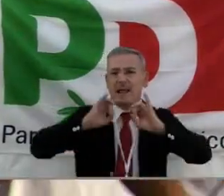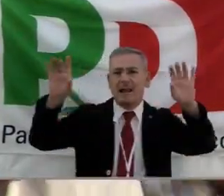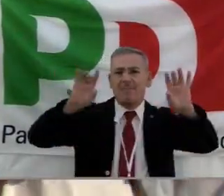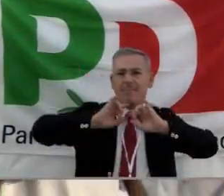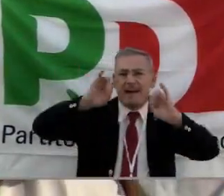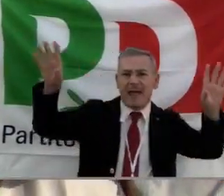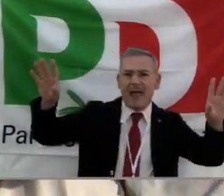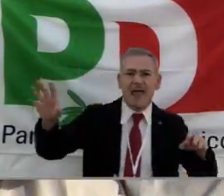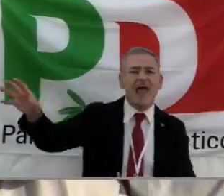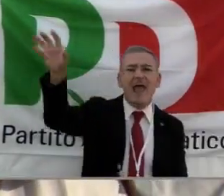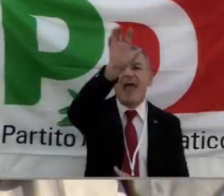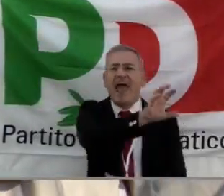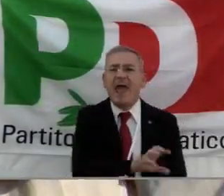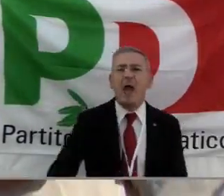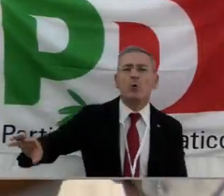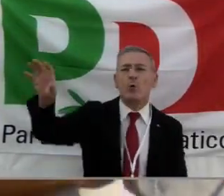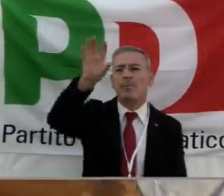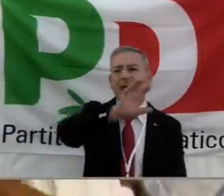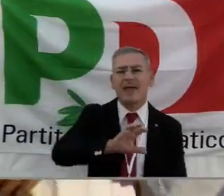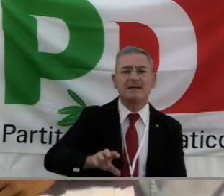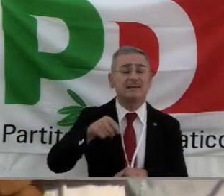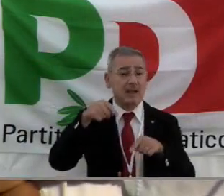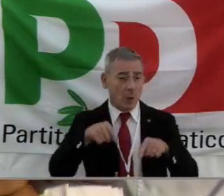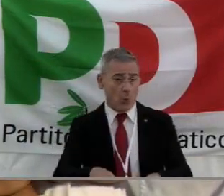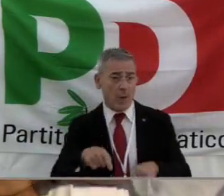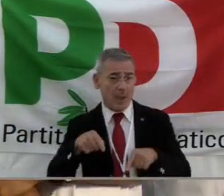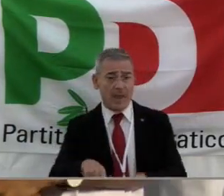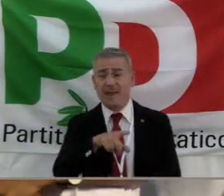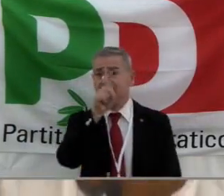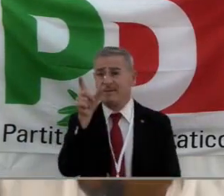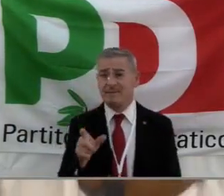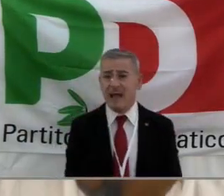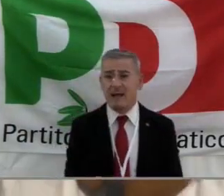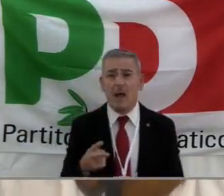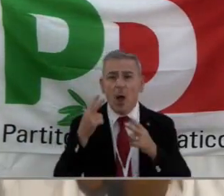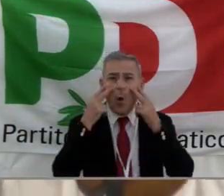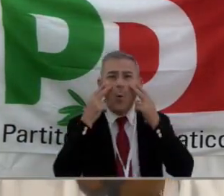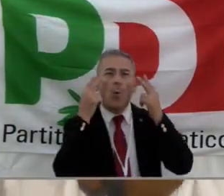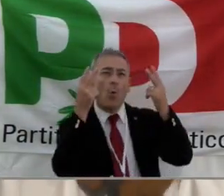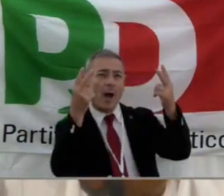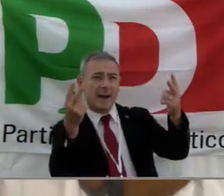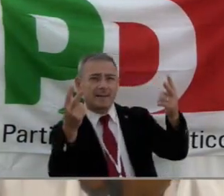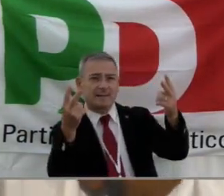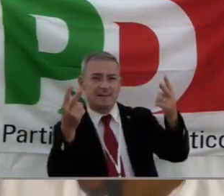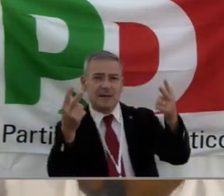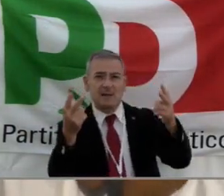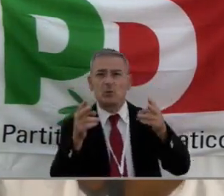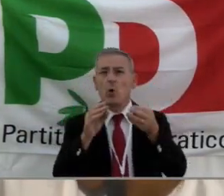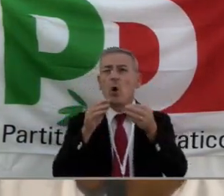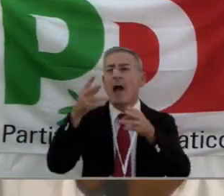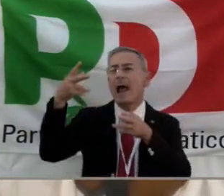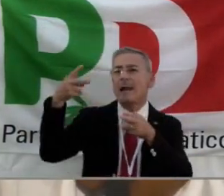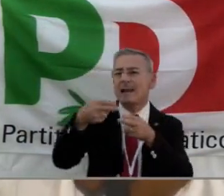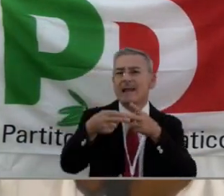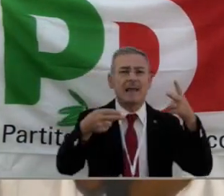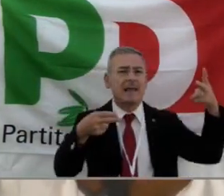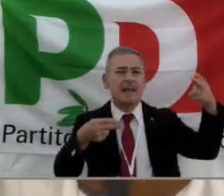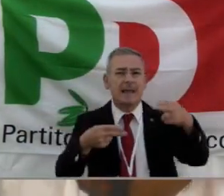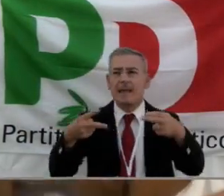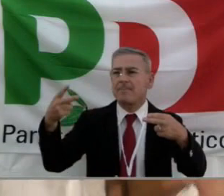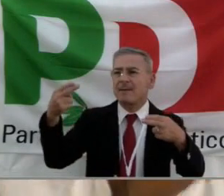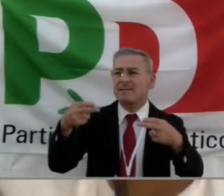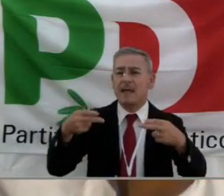liberali, europeisti di questo paese che guardano sempre ai limiti del